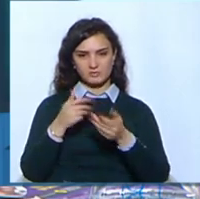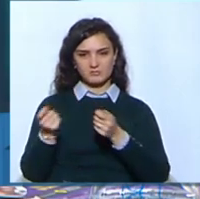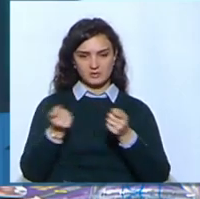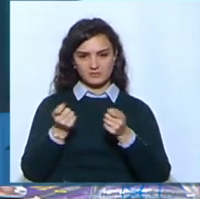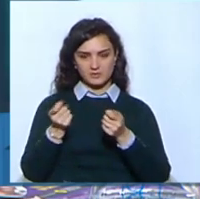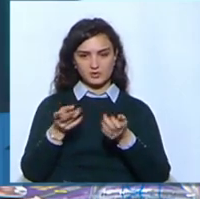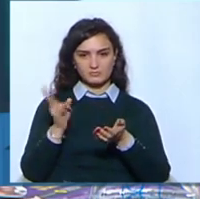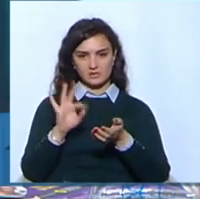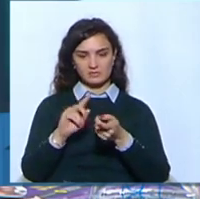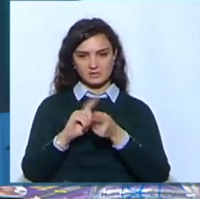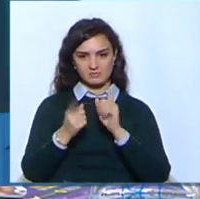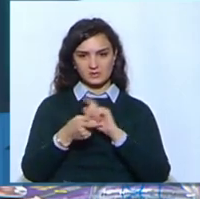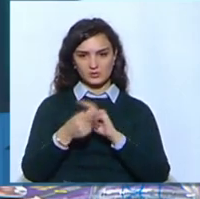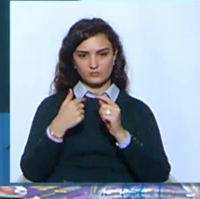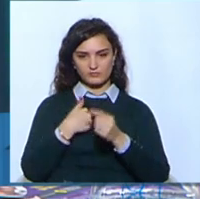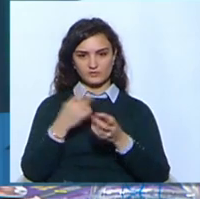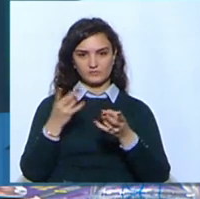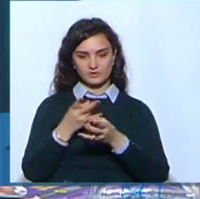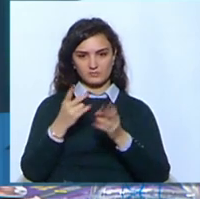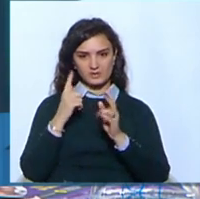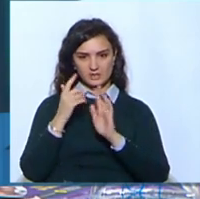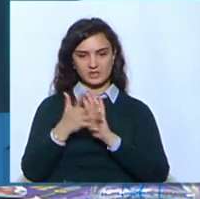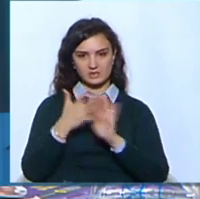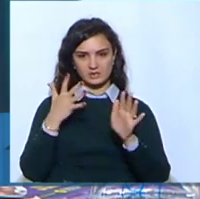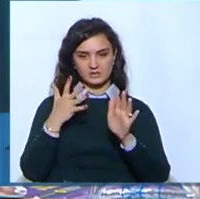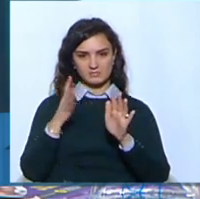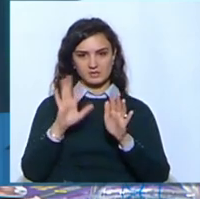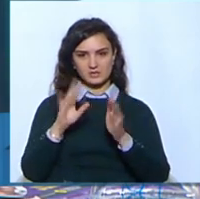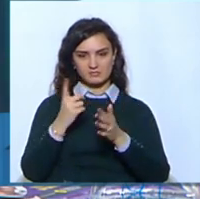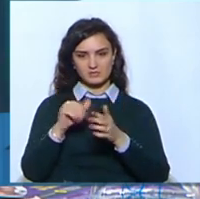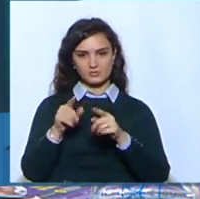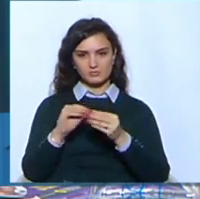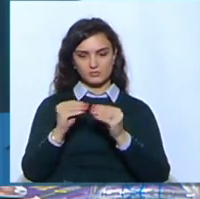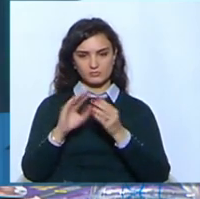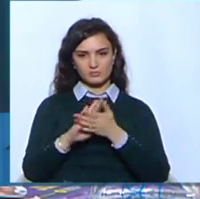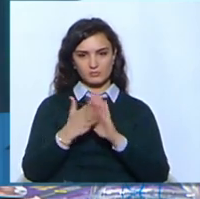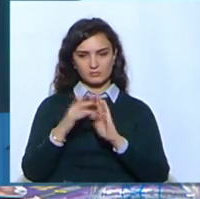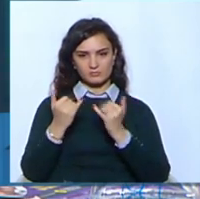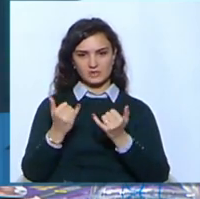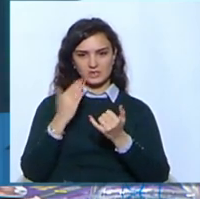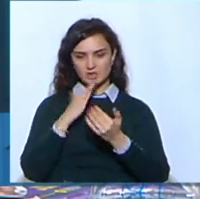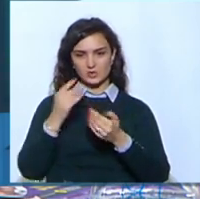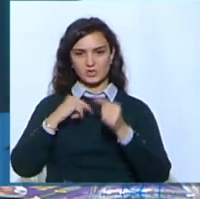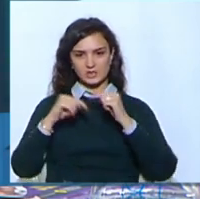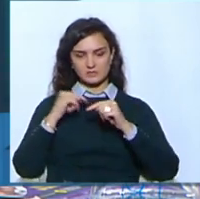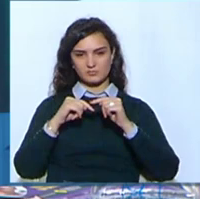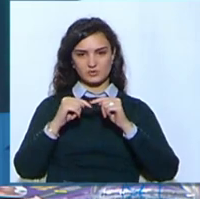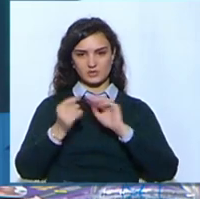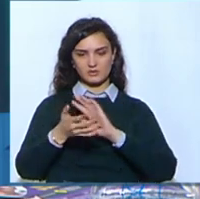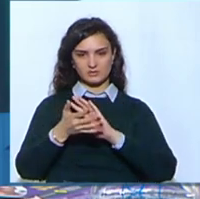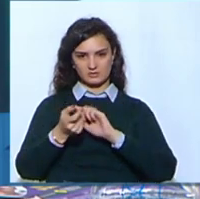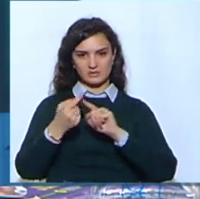მართვაში. მაგრამ სამაგიეროდ ჩვენ გვჭირდება გააზრება არა მარტო იმ მდგომარეობის, რომ დღეს დედის ორგანიზმში აღმოჩნდა, არამედ